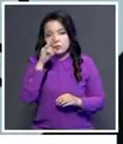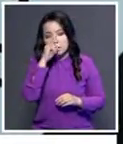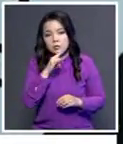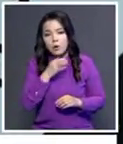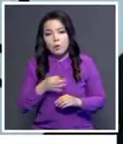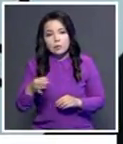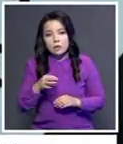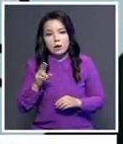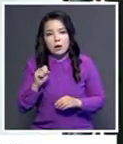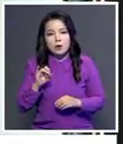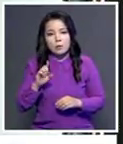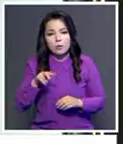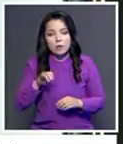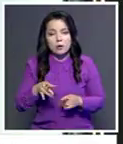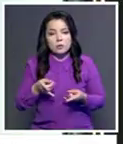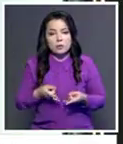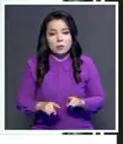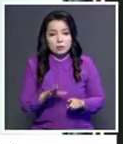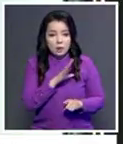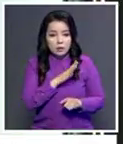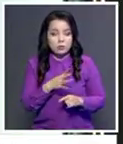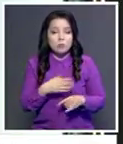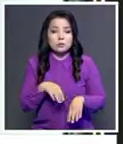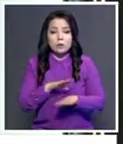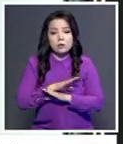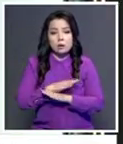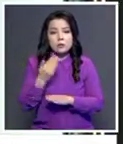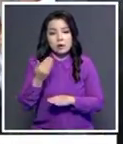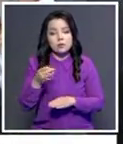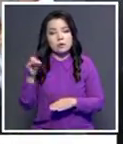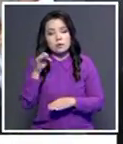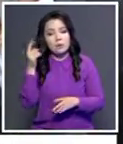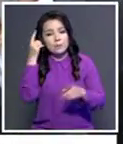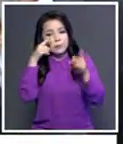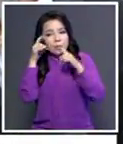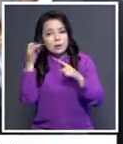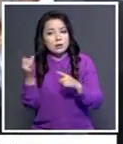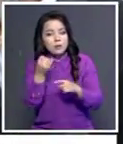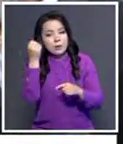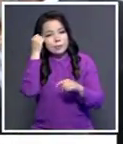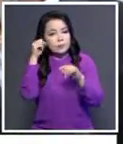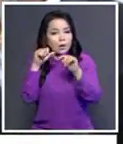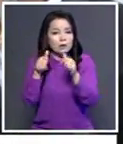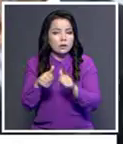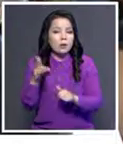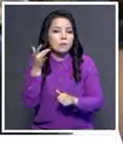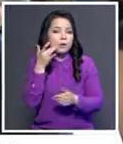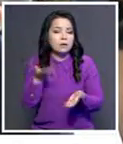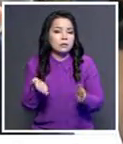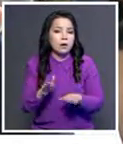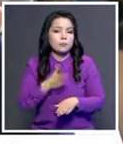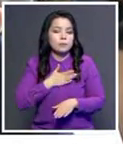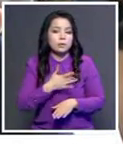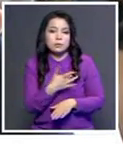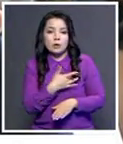ауылында өмірге келген. Архитектордың өзі өмірден өткенмен, оның қиялынан туған еңбектері мен ескерткіштері мәңгі жасамақ. Мәселен,